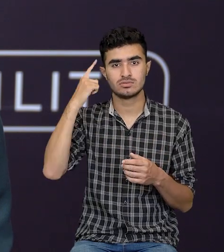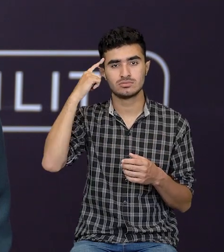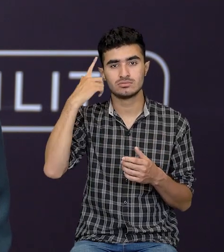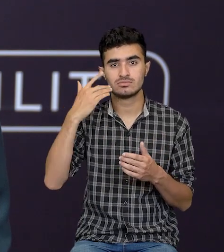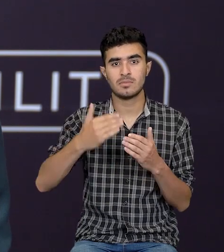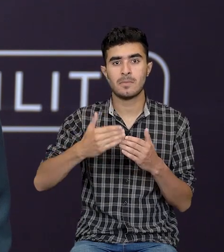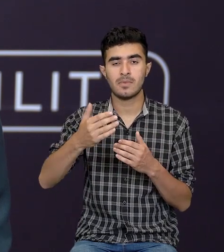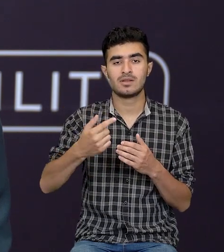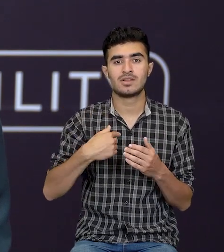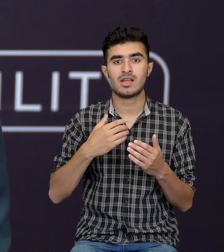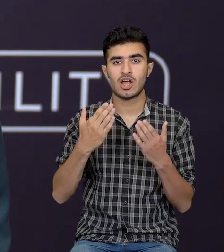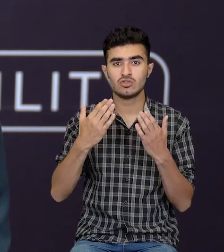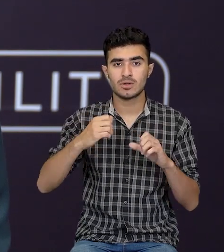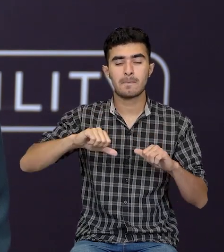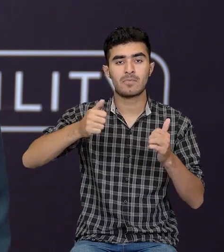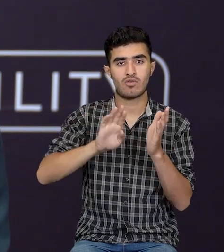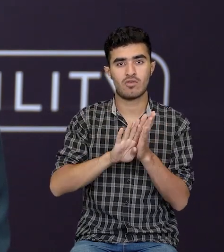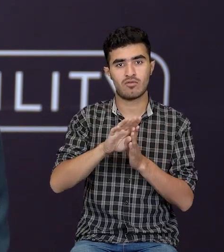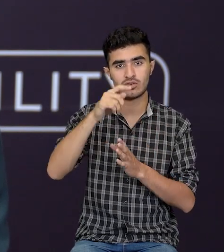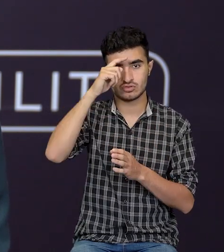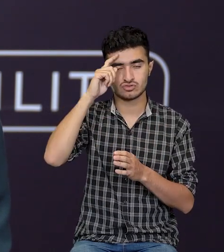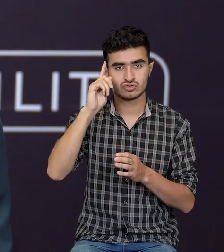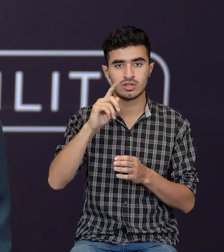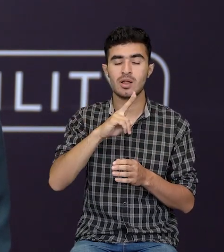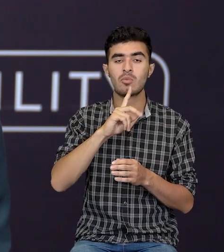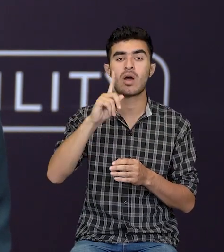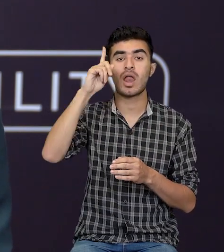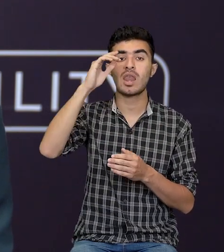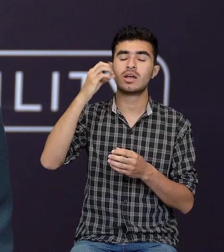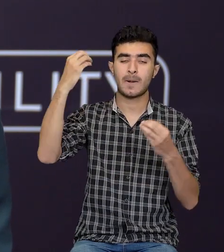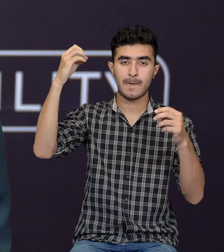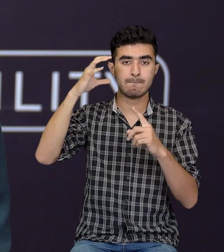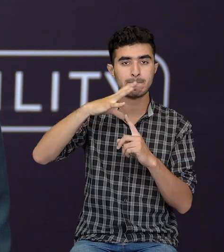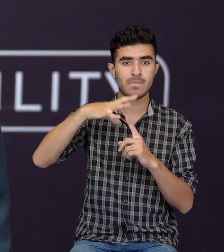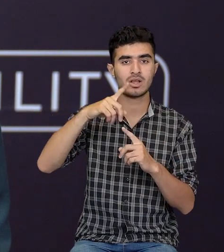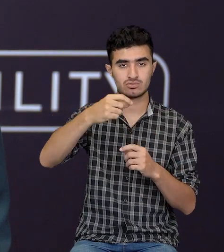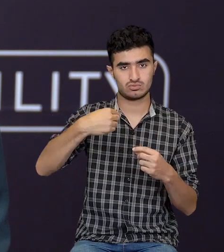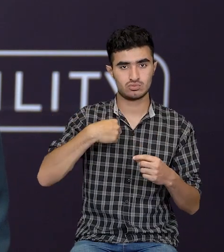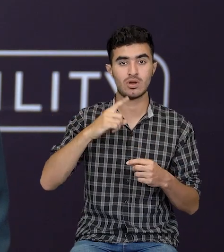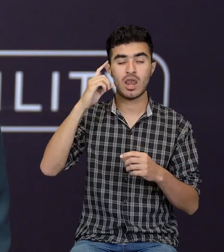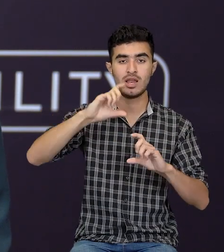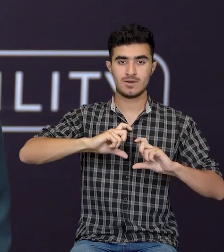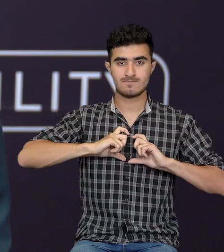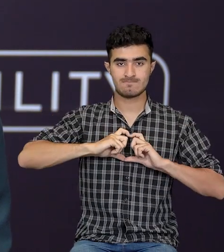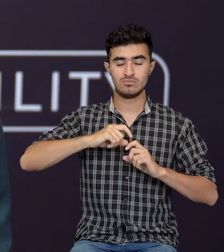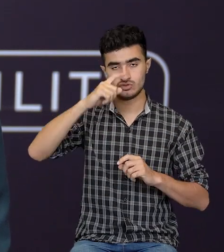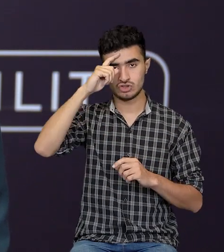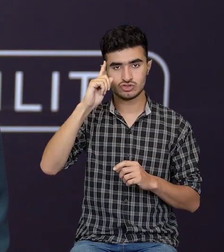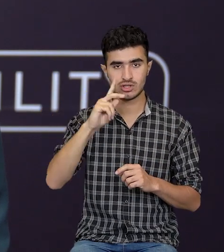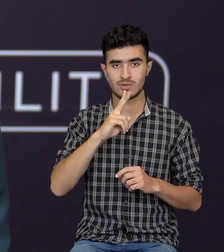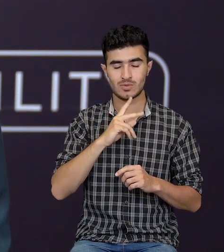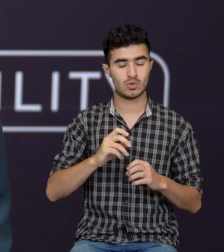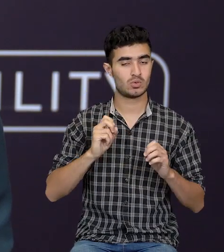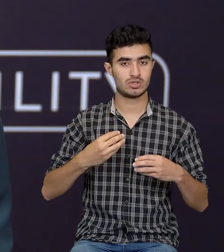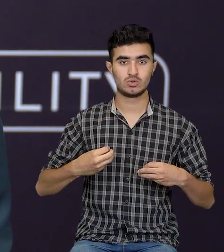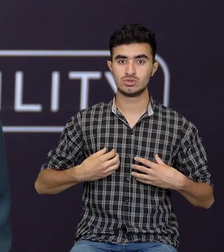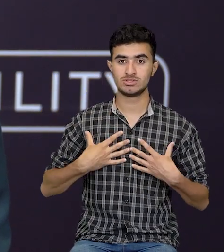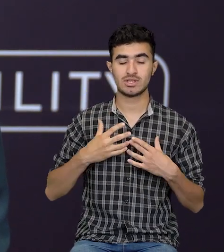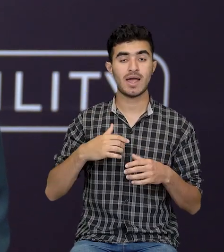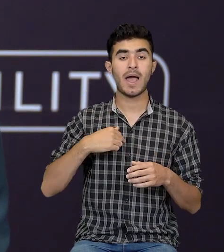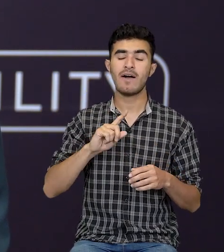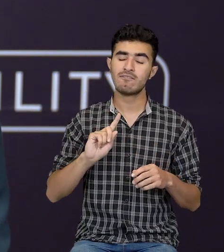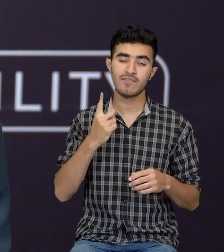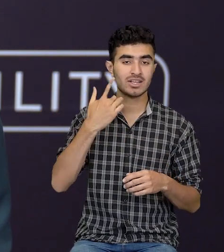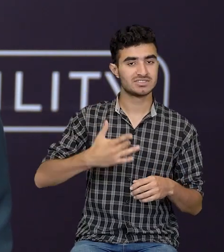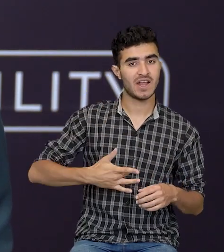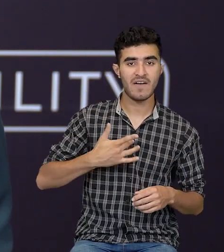किया। मैं यहाँ पे 2-2 माह क्लब में ही सो जाता था, क्योंकि क्लब बहुत दूर था। तो पापा को भी यही था